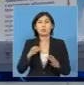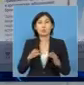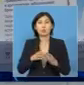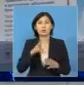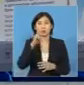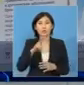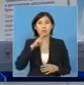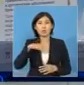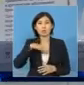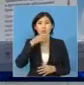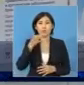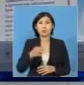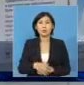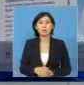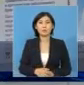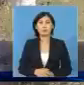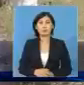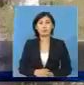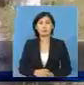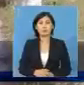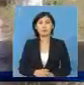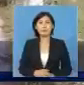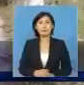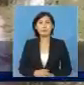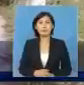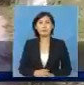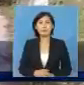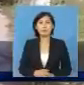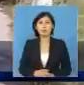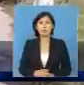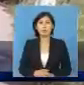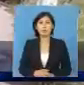2 айға жетеді деп отыр. Райгүл Еншібай, Аманжол Айтмағамбетов, Ақтөбе телеарнасы.